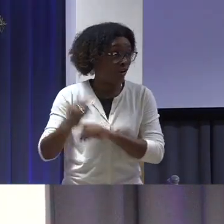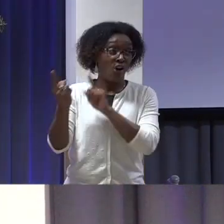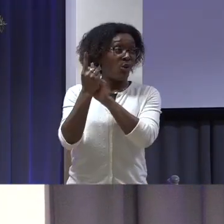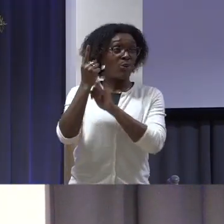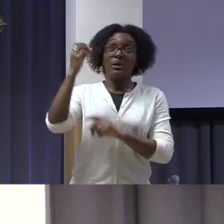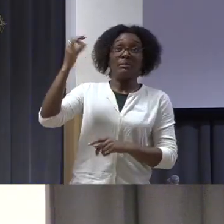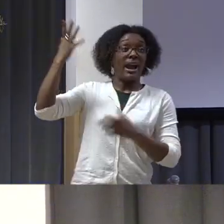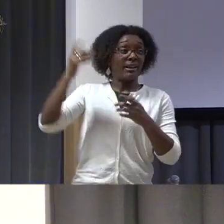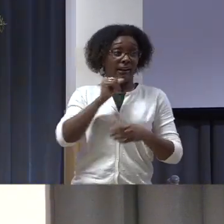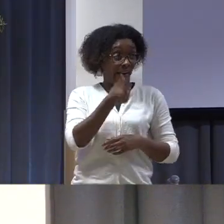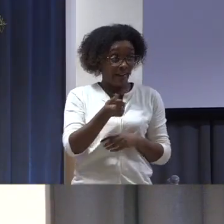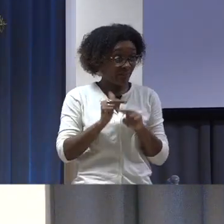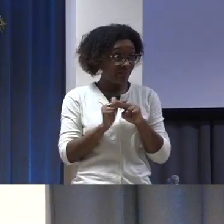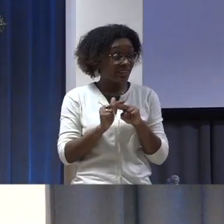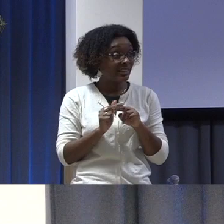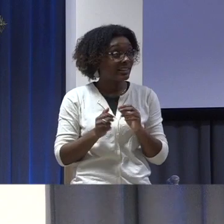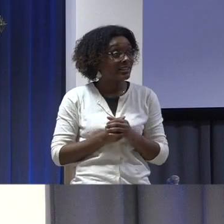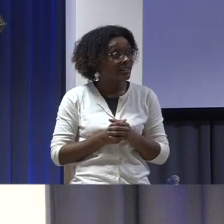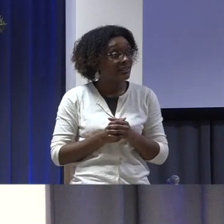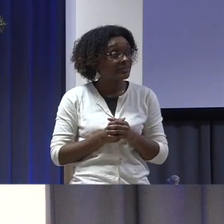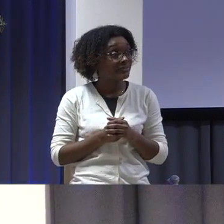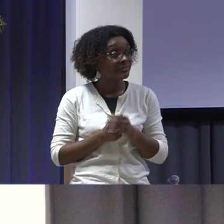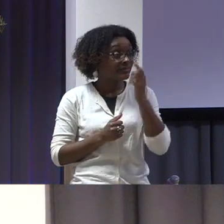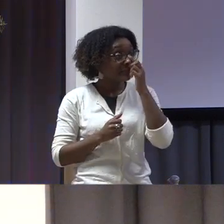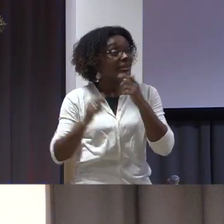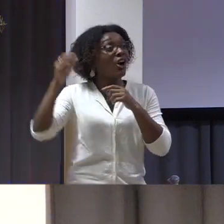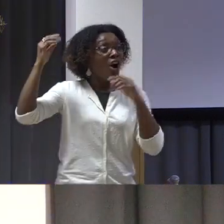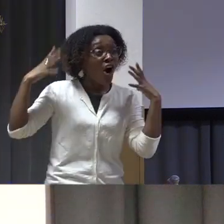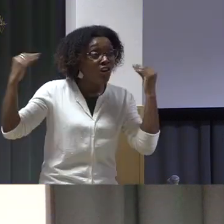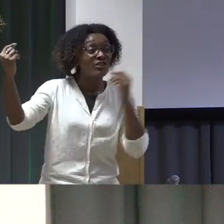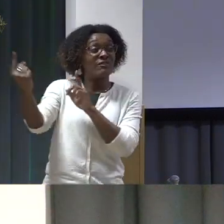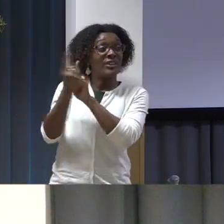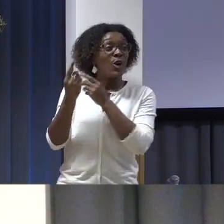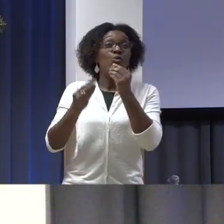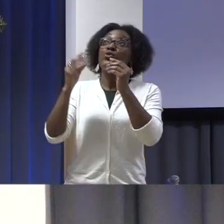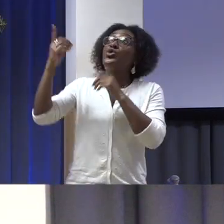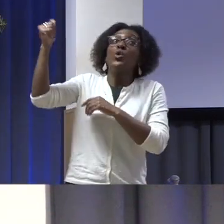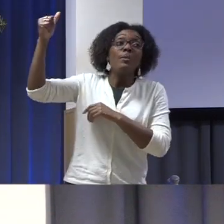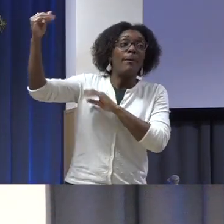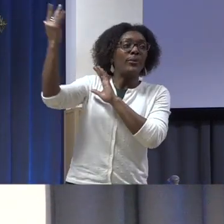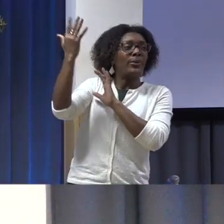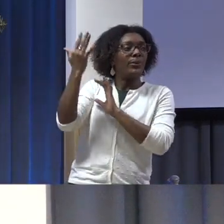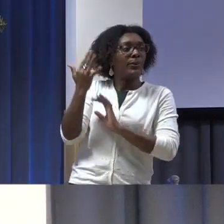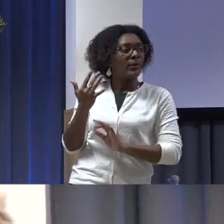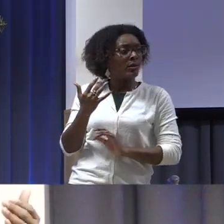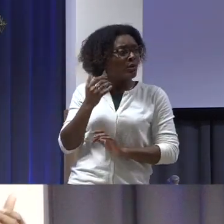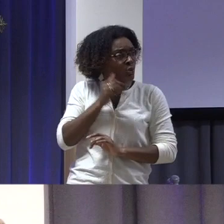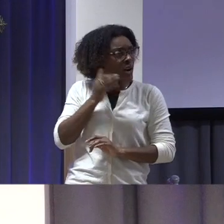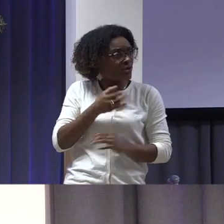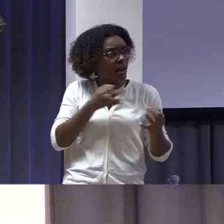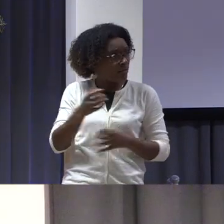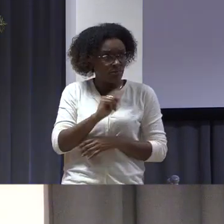apparitions des anges où la visitation de dieu ça ne se fait pas tout le temps et se nomme